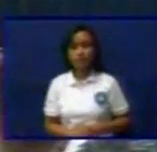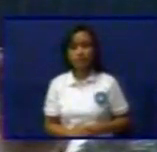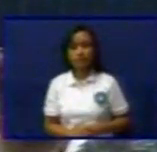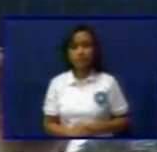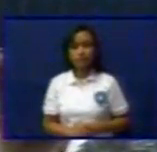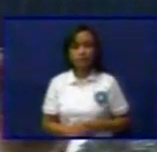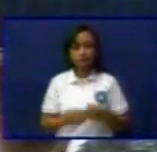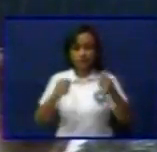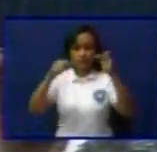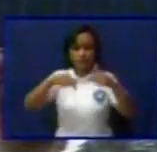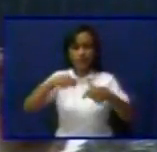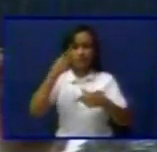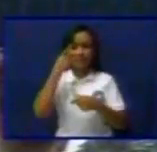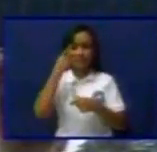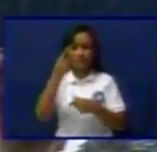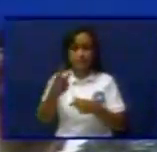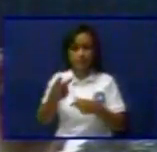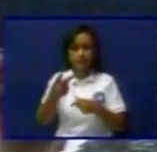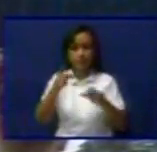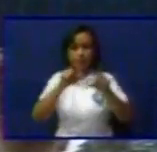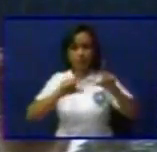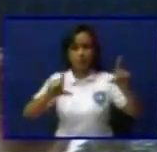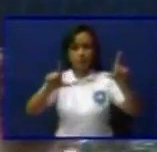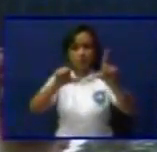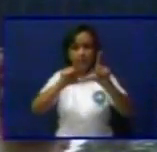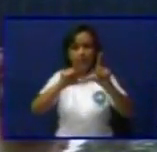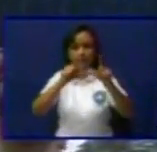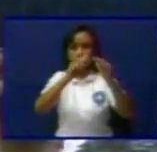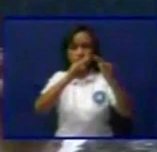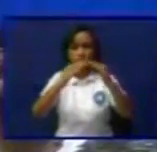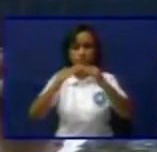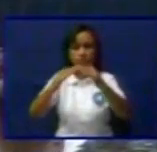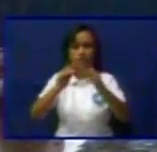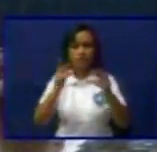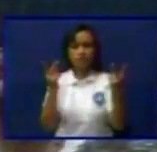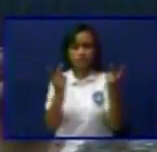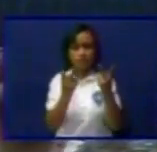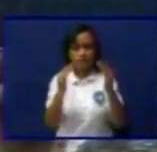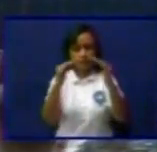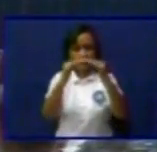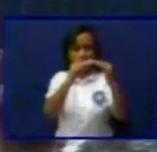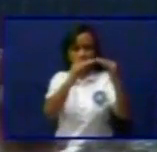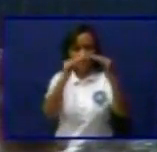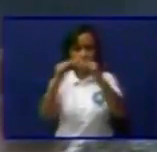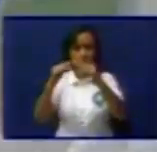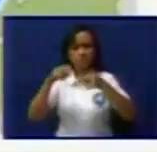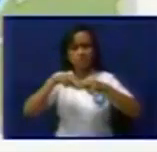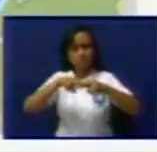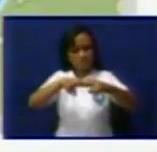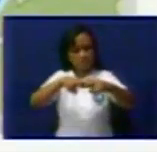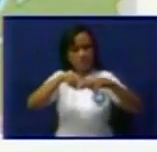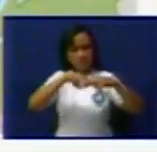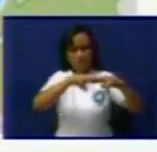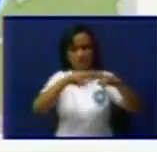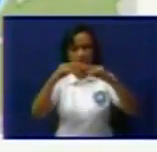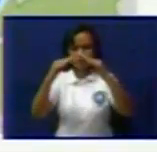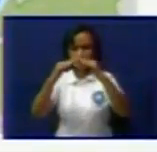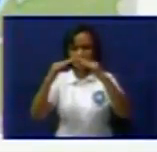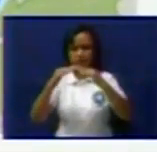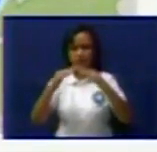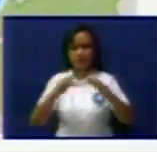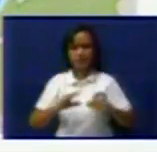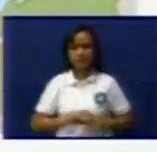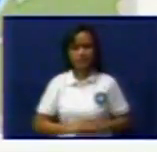这是城市生活区。 Aquí vemos la zona urbana que incluye viviendas y parques.